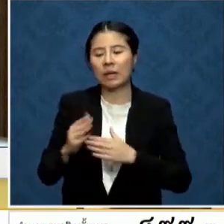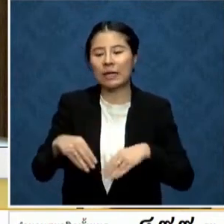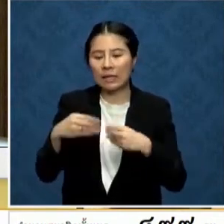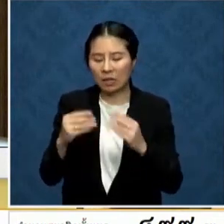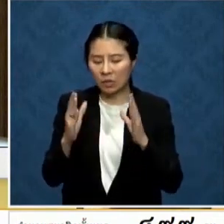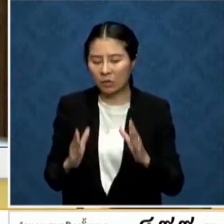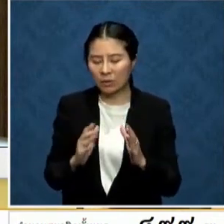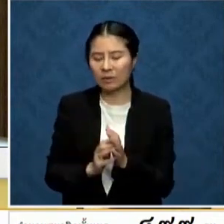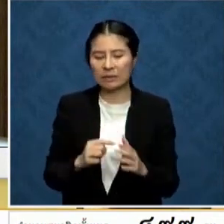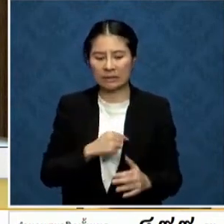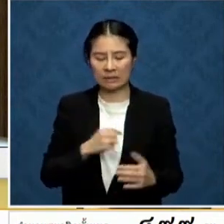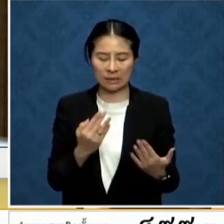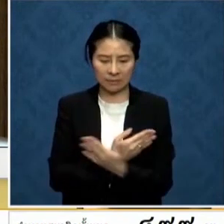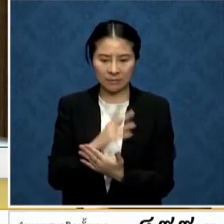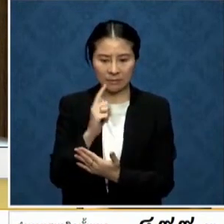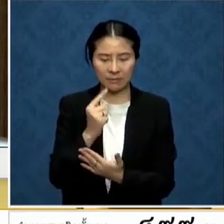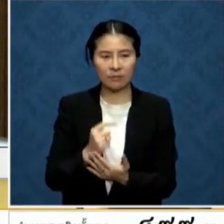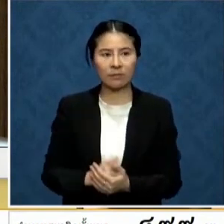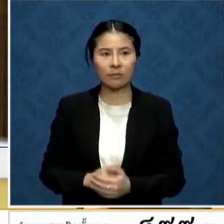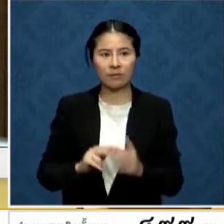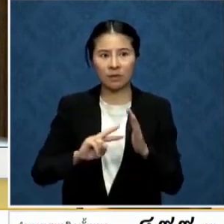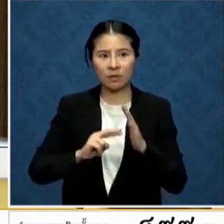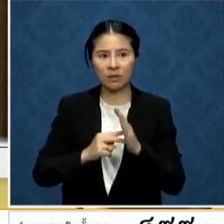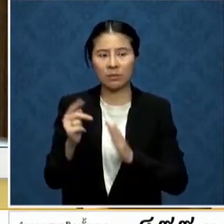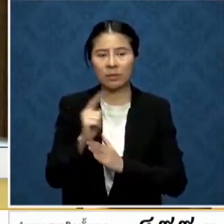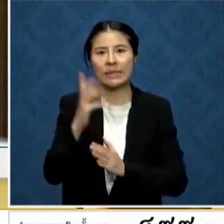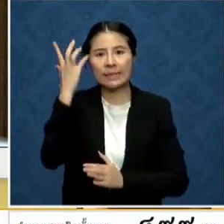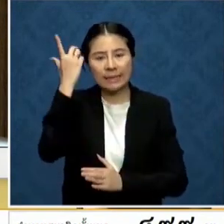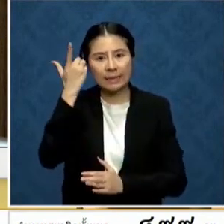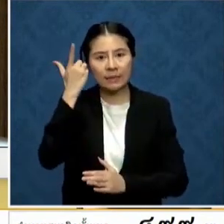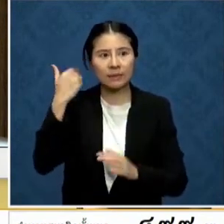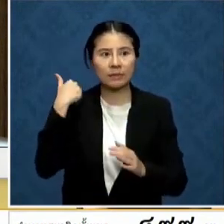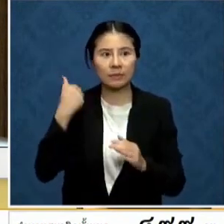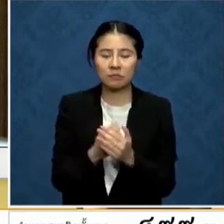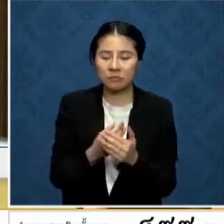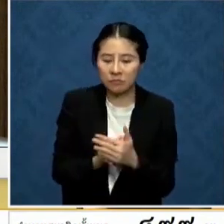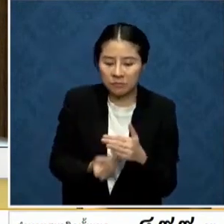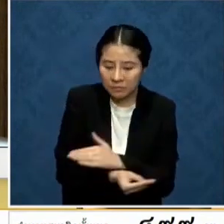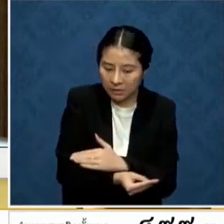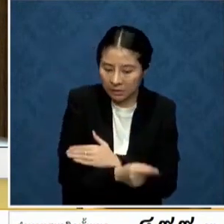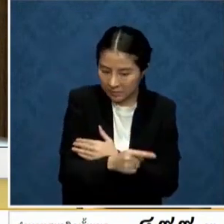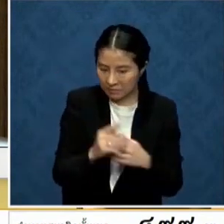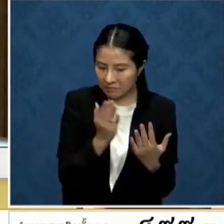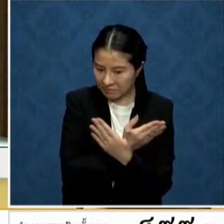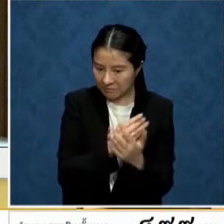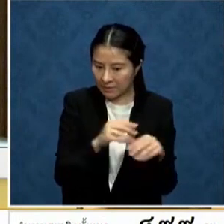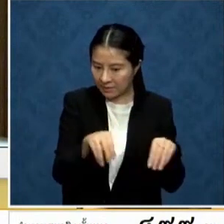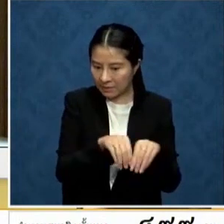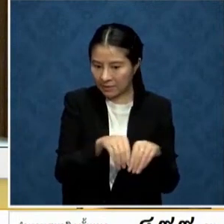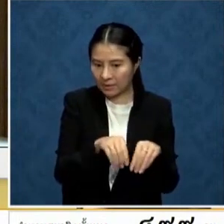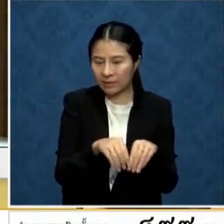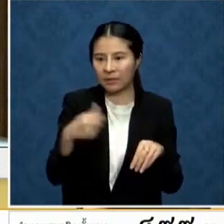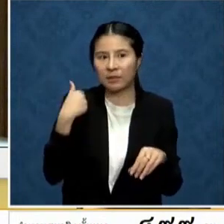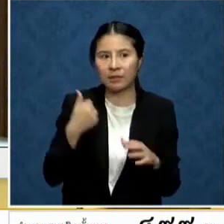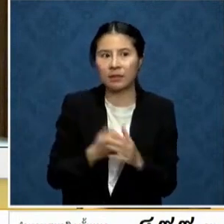ใหม่ที่แต่ละคนสามารถเปลี่ยนการลงมติได้เนี่ยหลายคนก็กังวลครับว่ามันอาจจะมีอิทธิพลอื่นๆเข้ามาแทรกแสงว่าปอเห็นว่าคะแนนมันใกล้เคียงขนาดนั้น